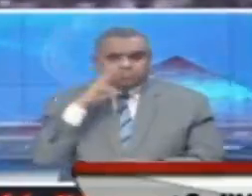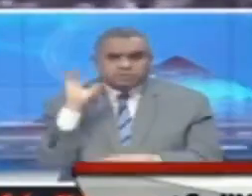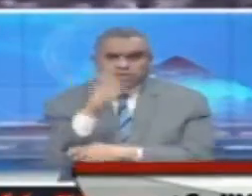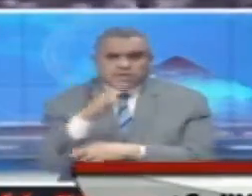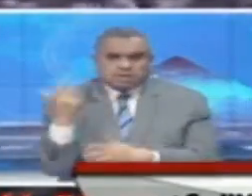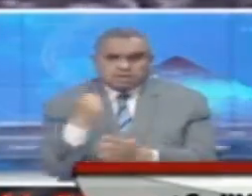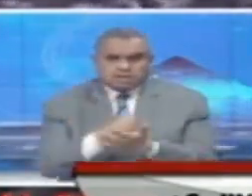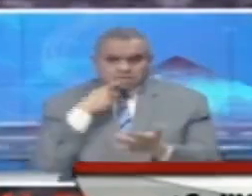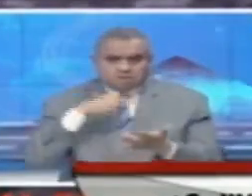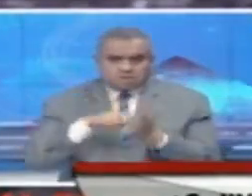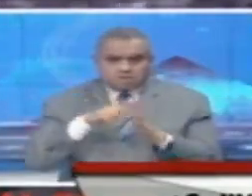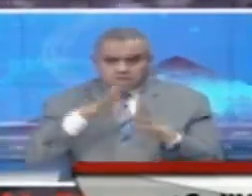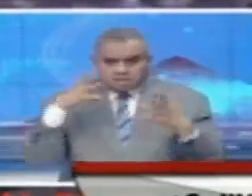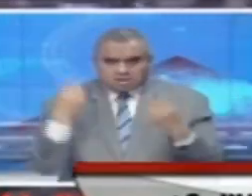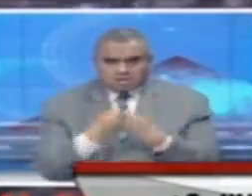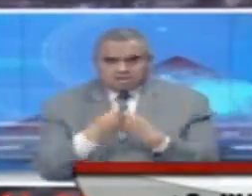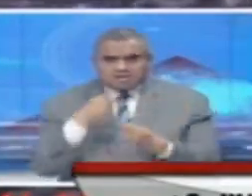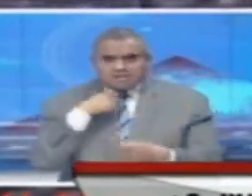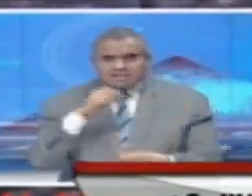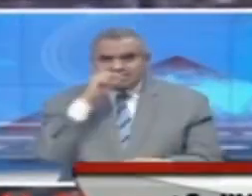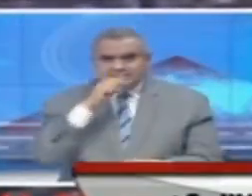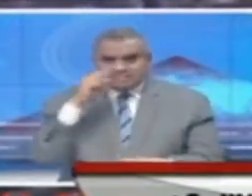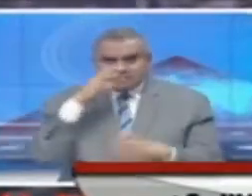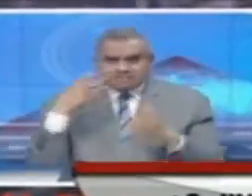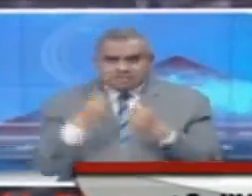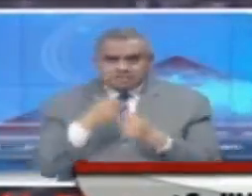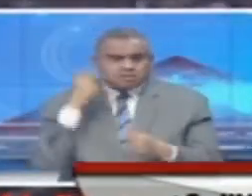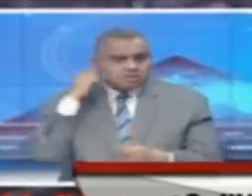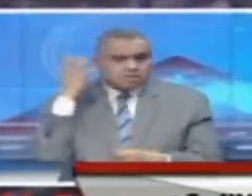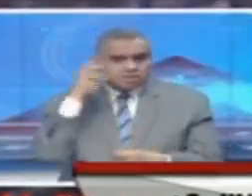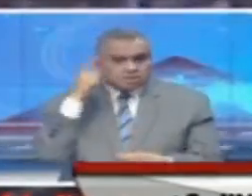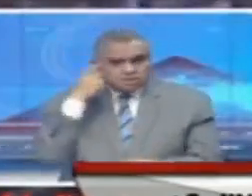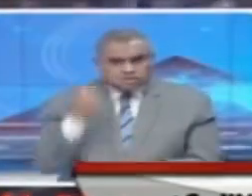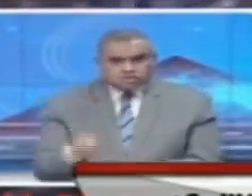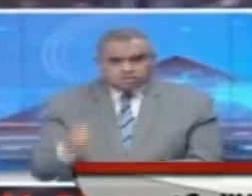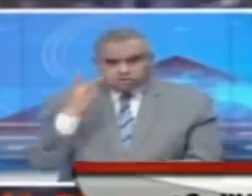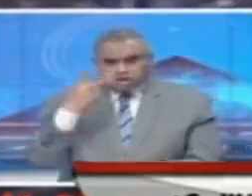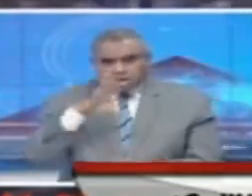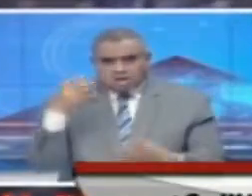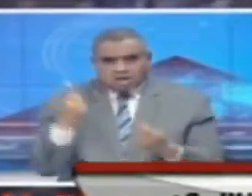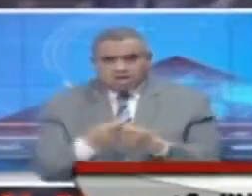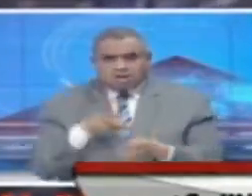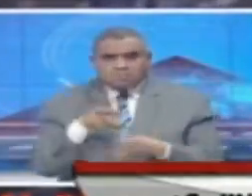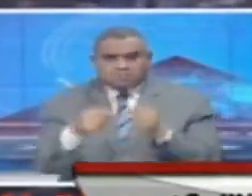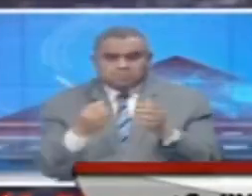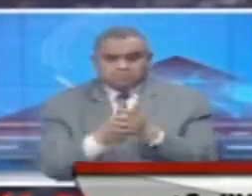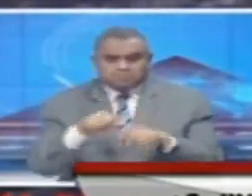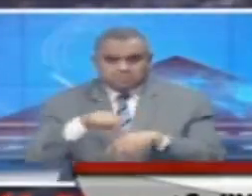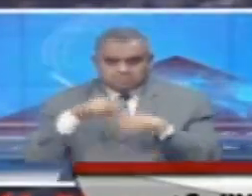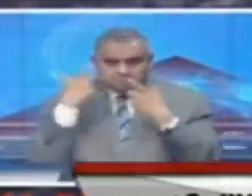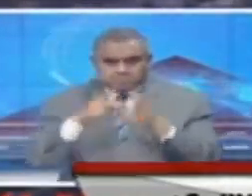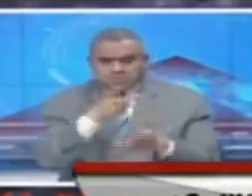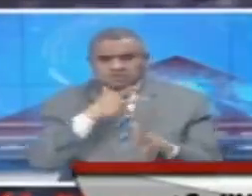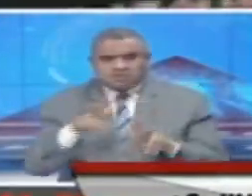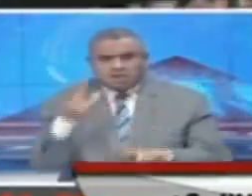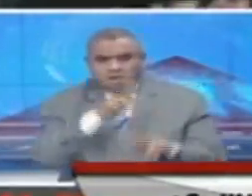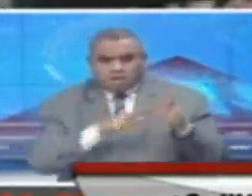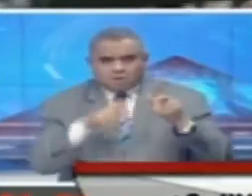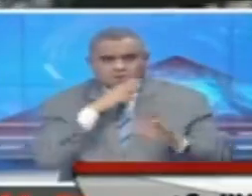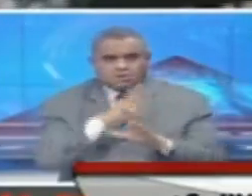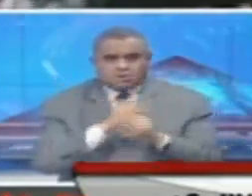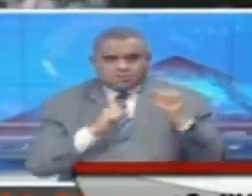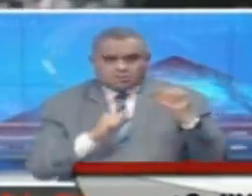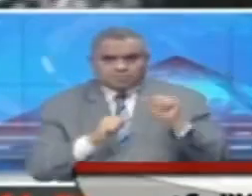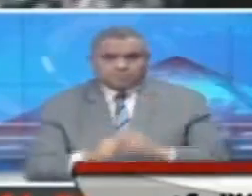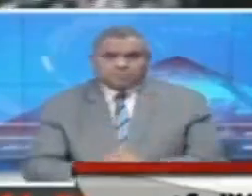سميكة طاجرت بالدين، فكانت أشعارها وسيلة ناجعة في الكفاح وزلزلة الطيار الظلامي الفاشي. بتضعفوا